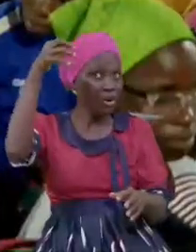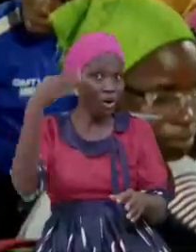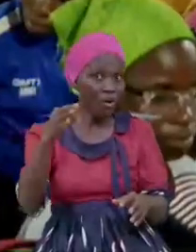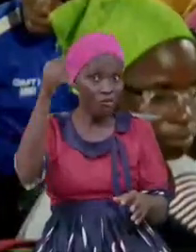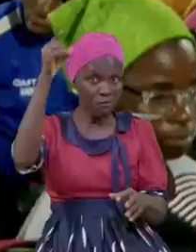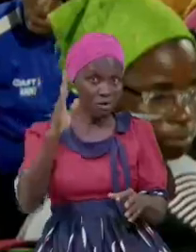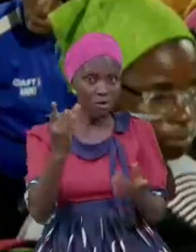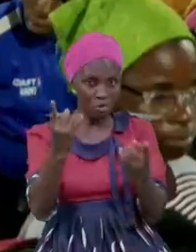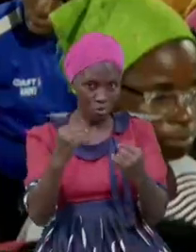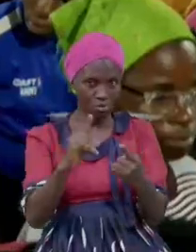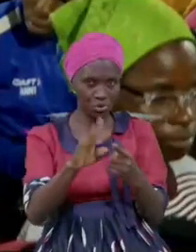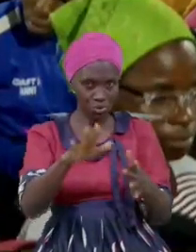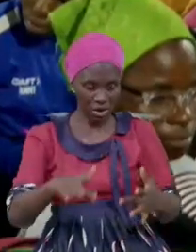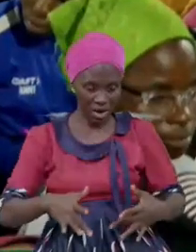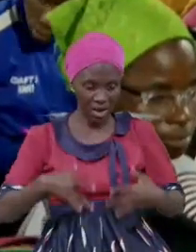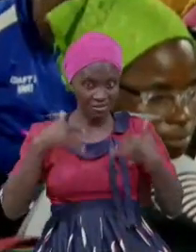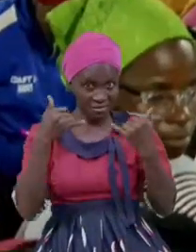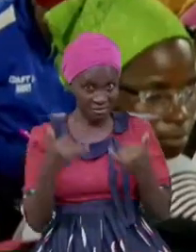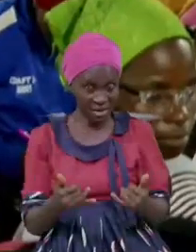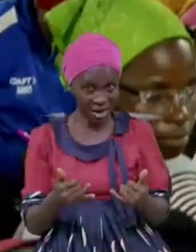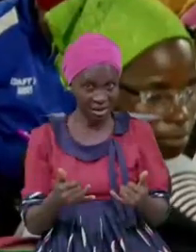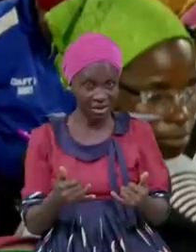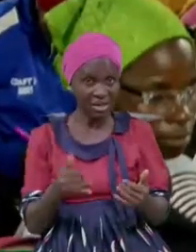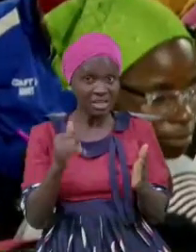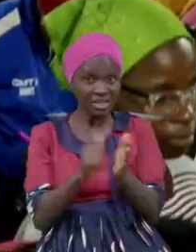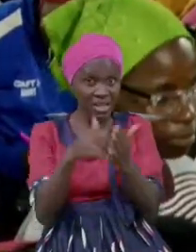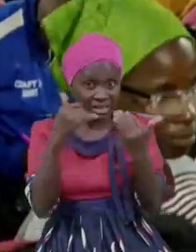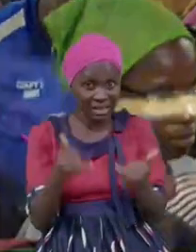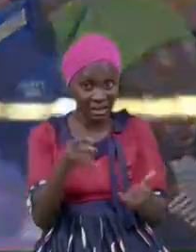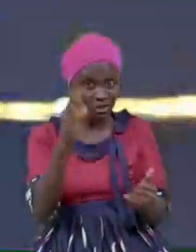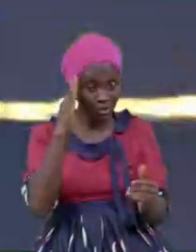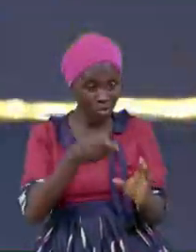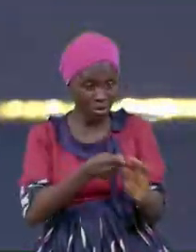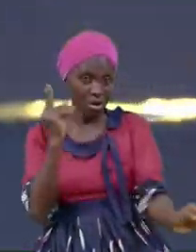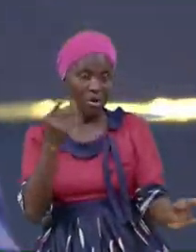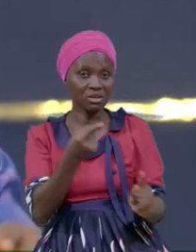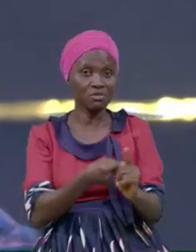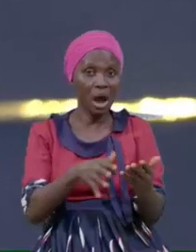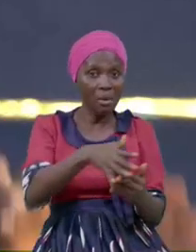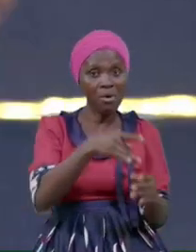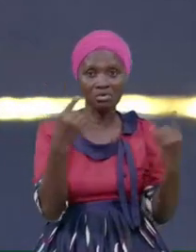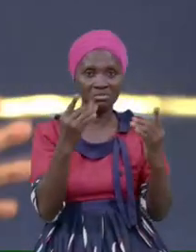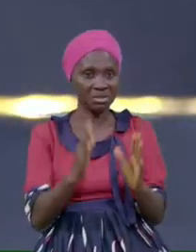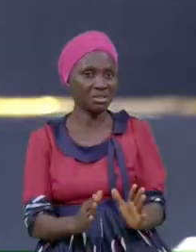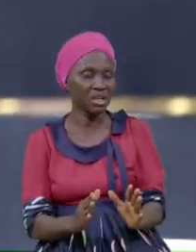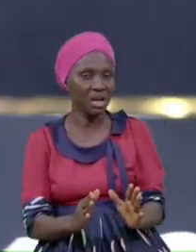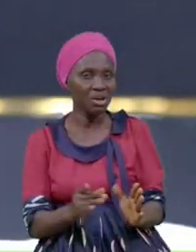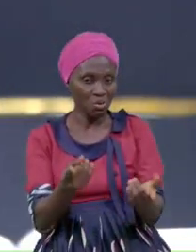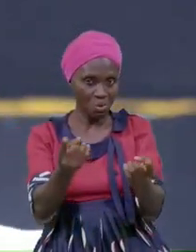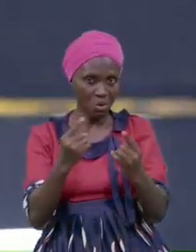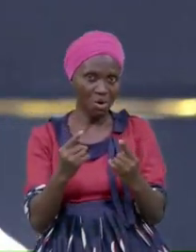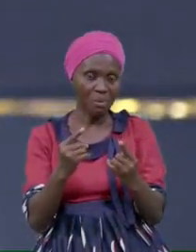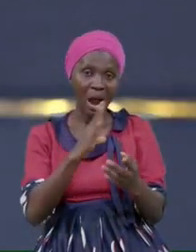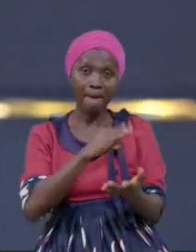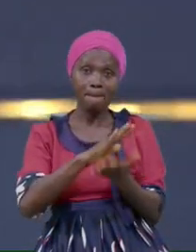vie. Et tu sortiras du milieu d'eux. Et tu deviendras un vrai fils, une